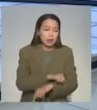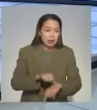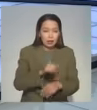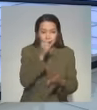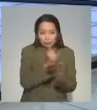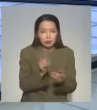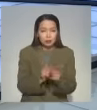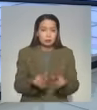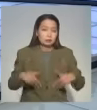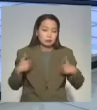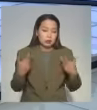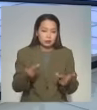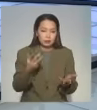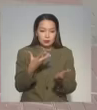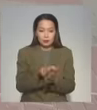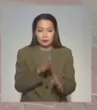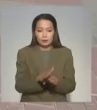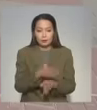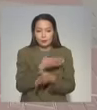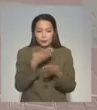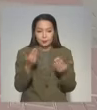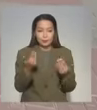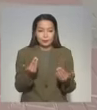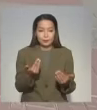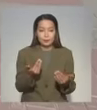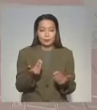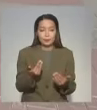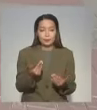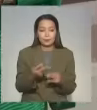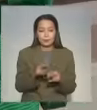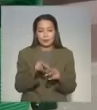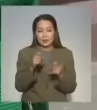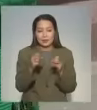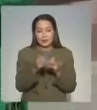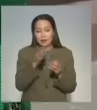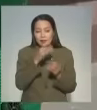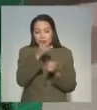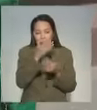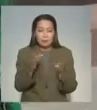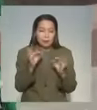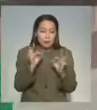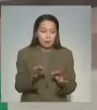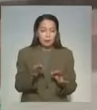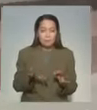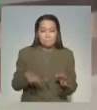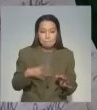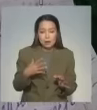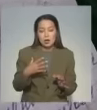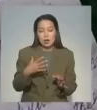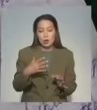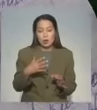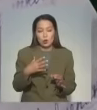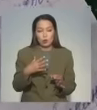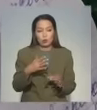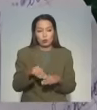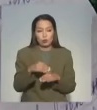Рудометова разбиралась в проблеме. Римма Булюкбаева вот уже 10 лет не может найти управу на бывшего мужа. Именно столько лет